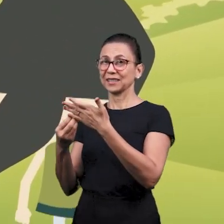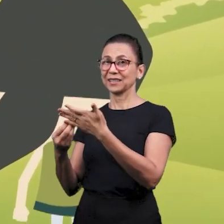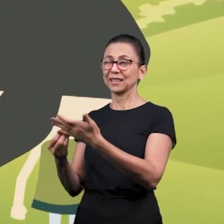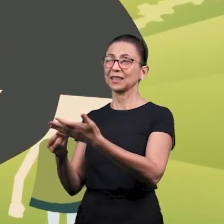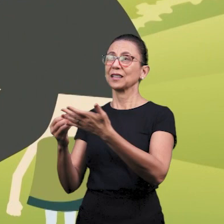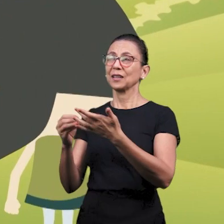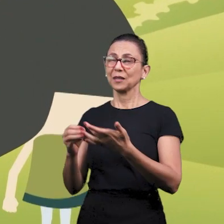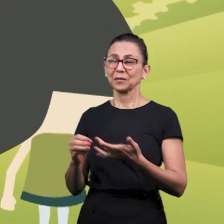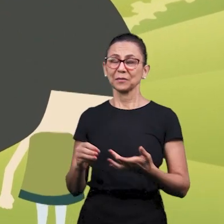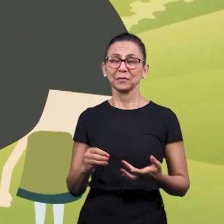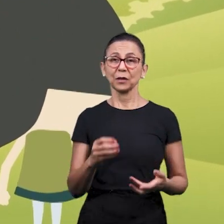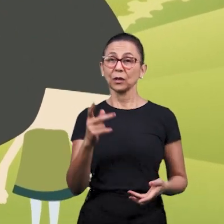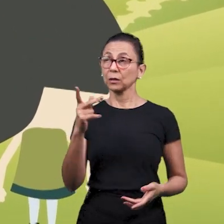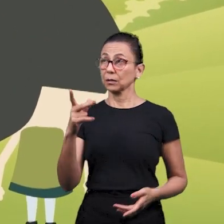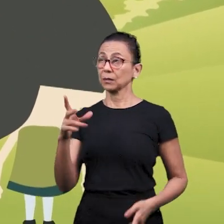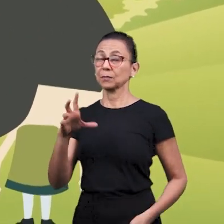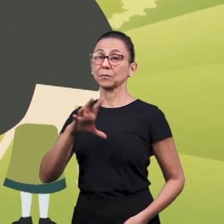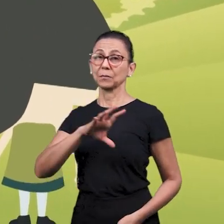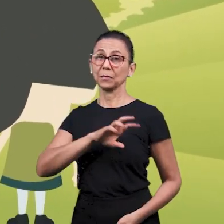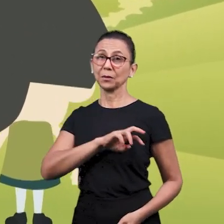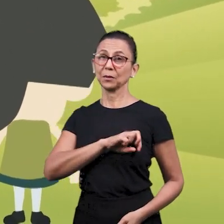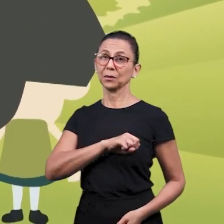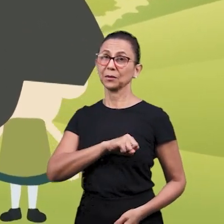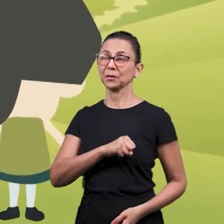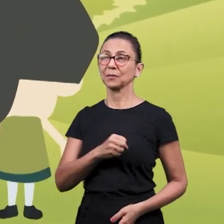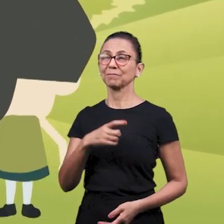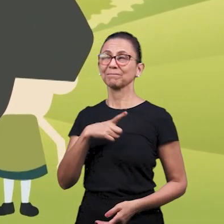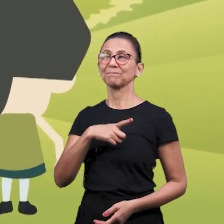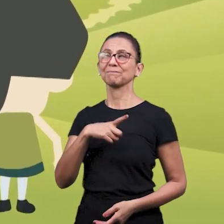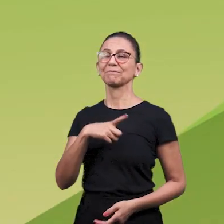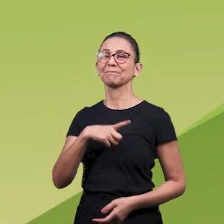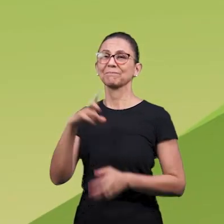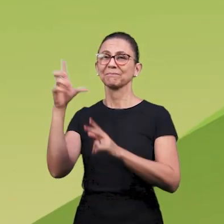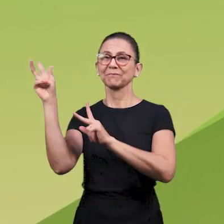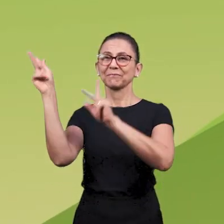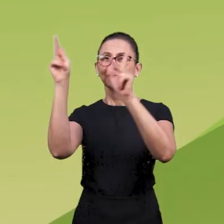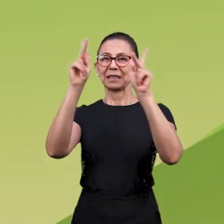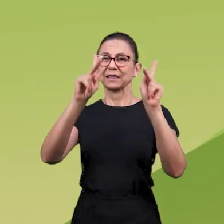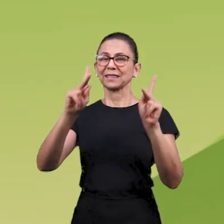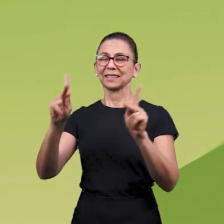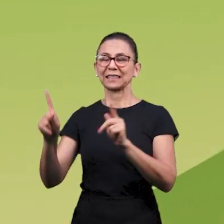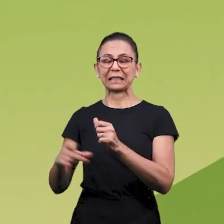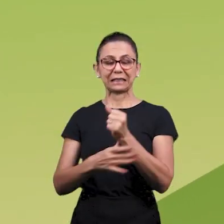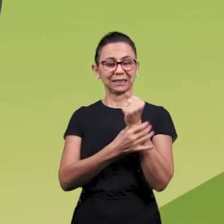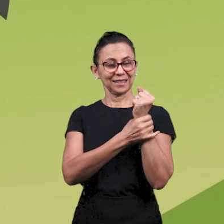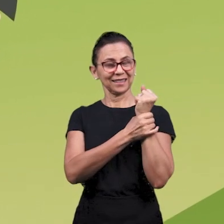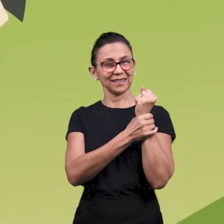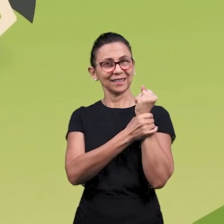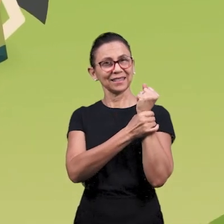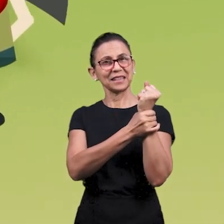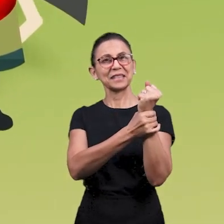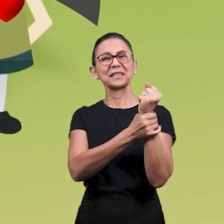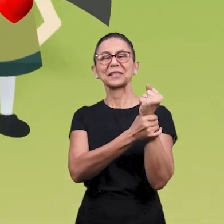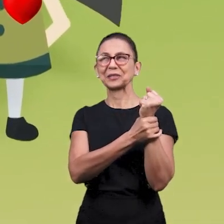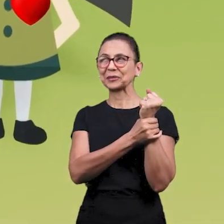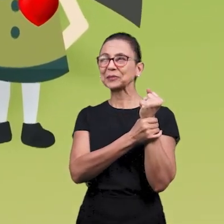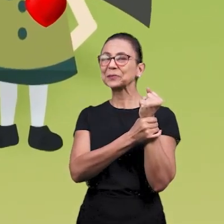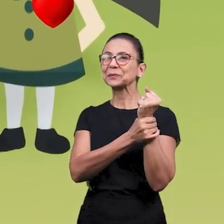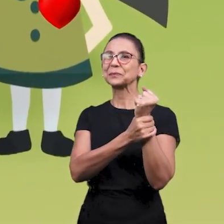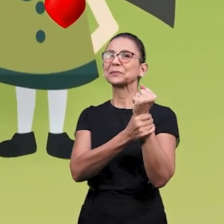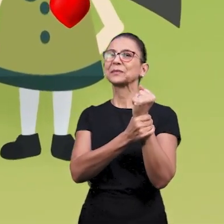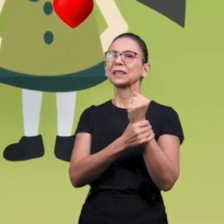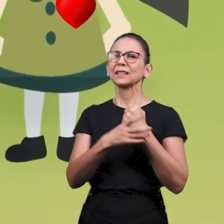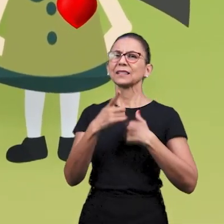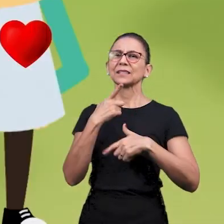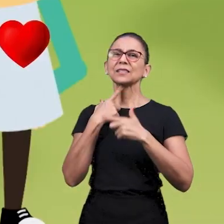Твоей любовью, дай мне мир, дай мне безопасность в Тебе, Иисус